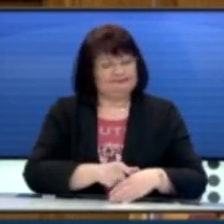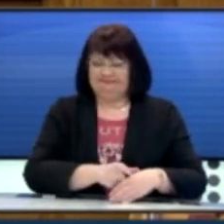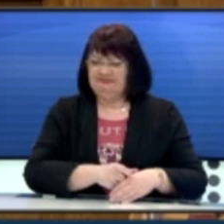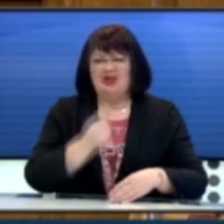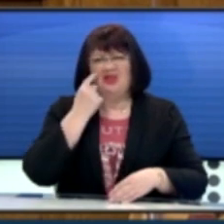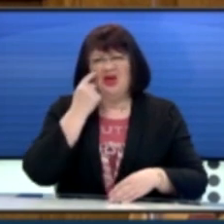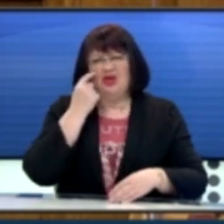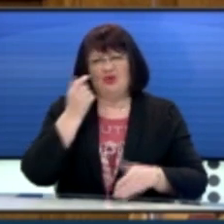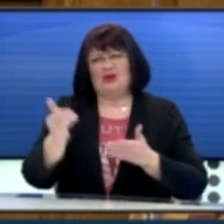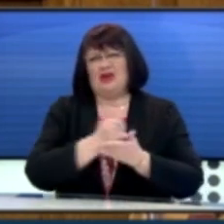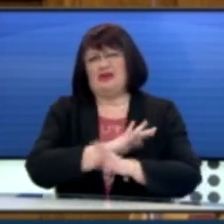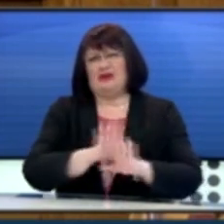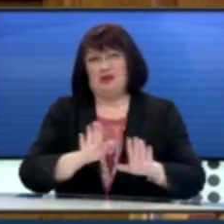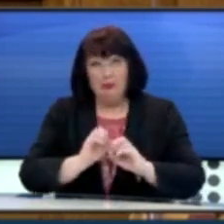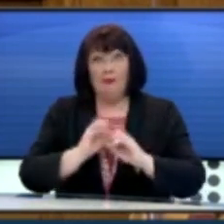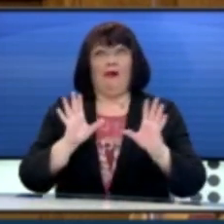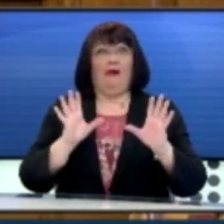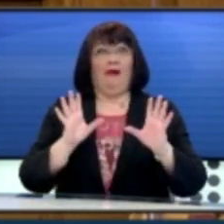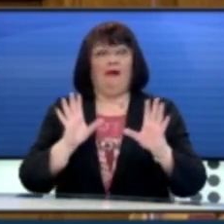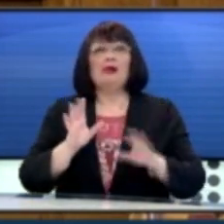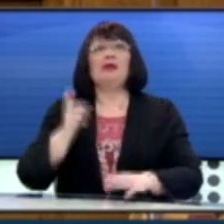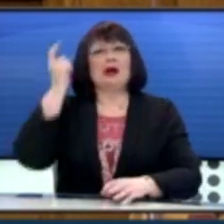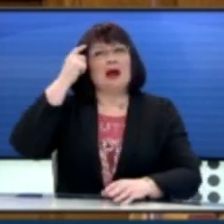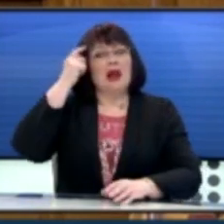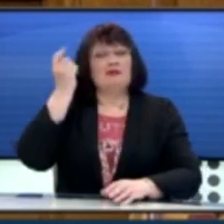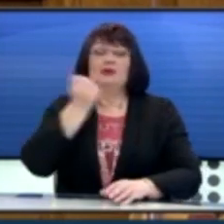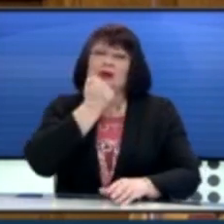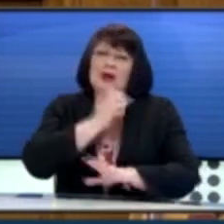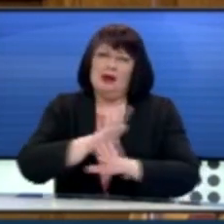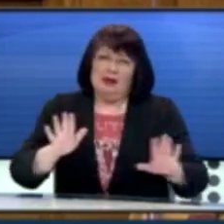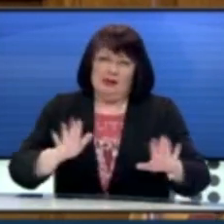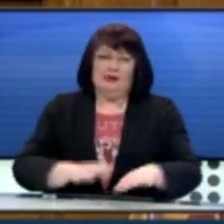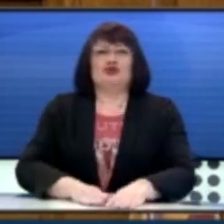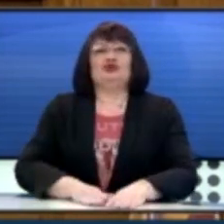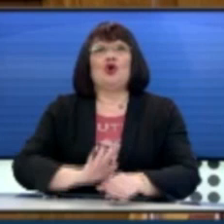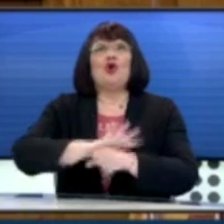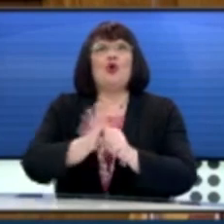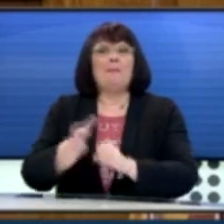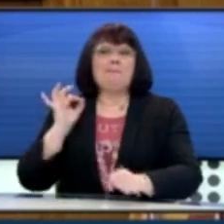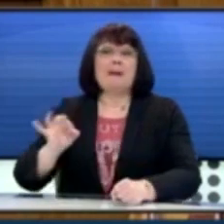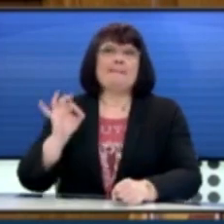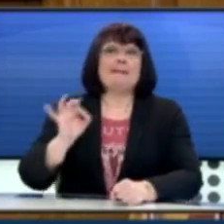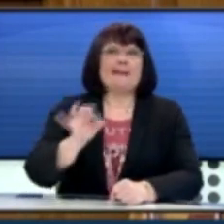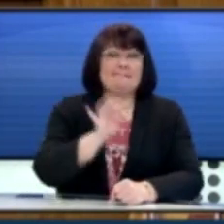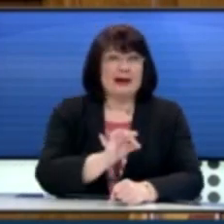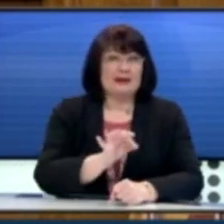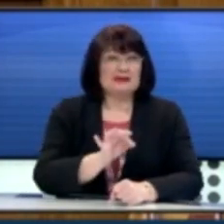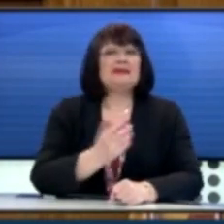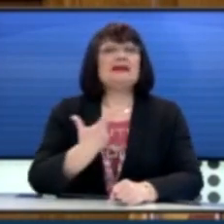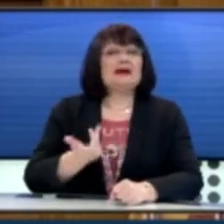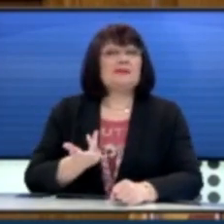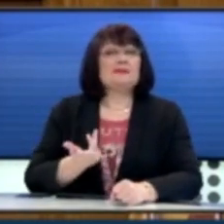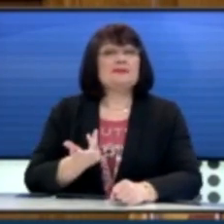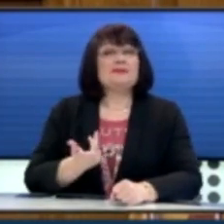μια ακόμη φορά απότομα και καταϊδρωμένοι. Η πανδημία, σε τελική ανάλυση, ήρθε